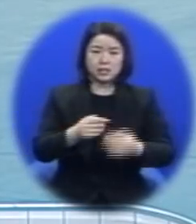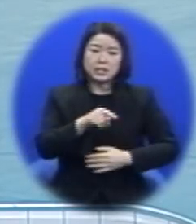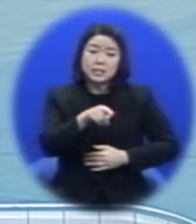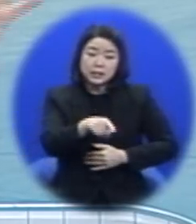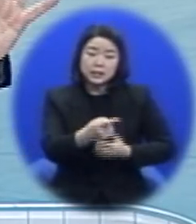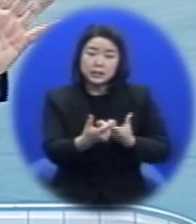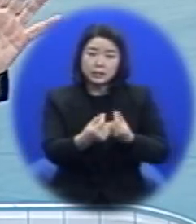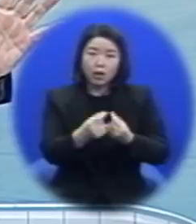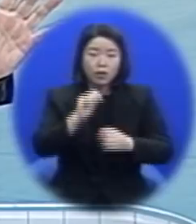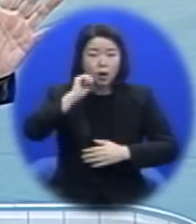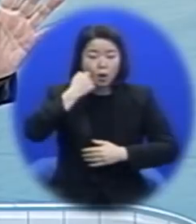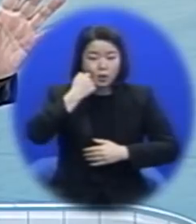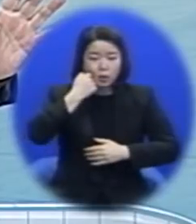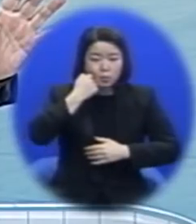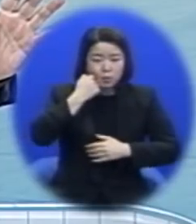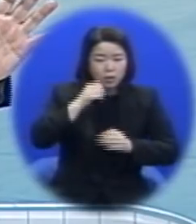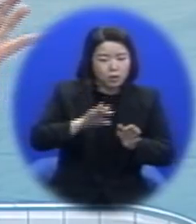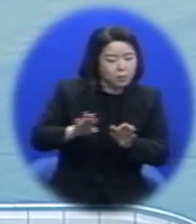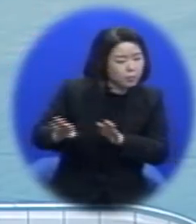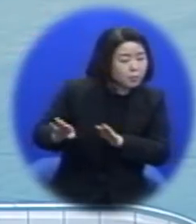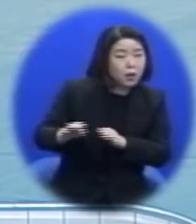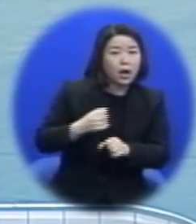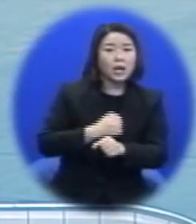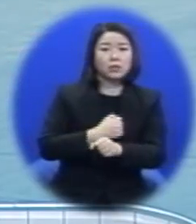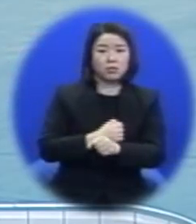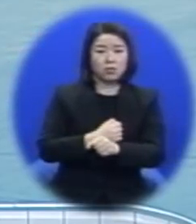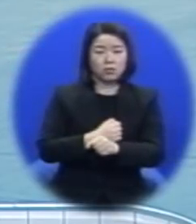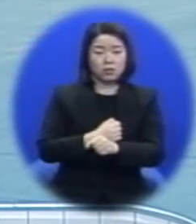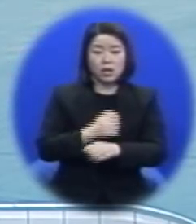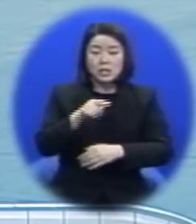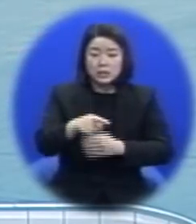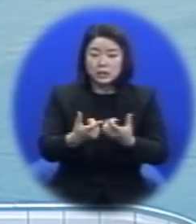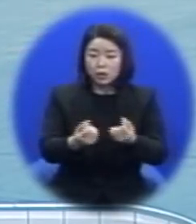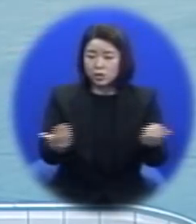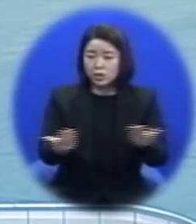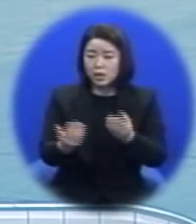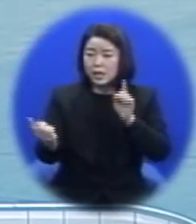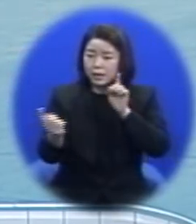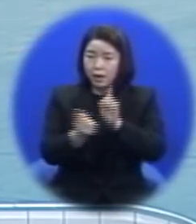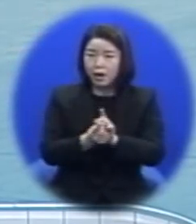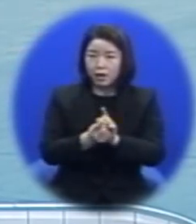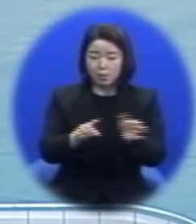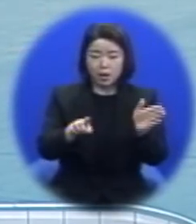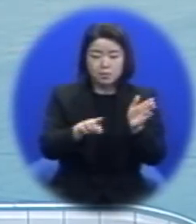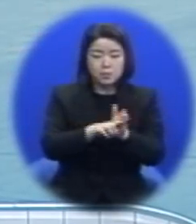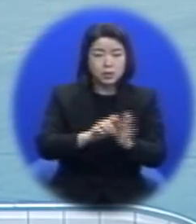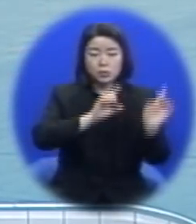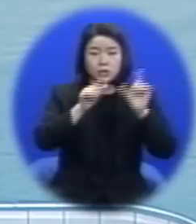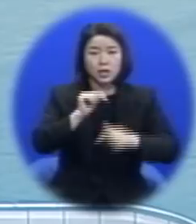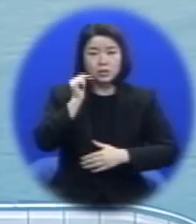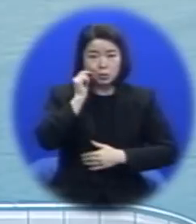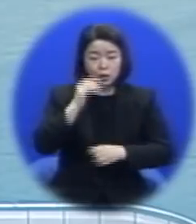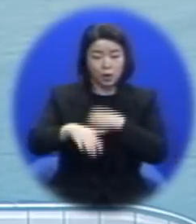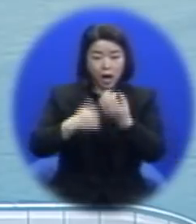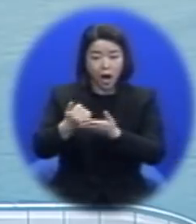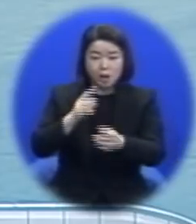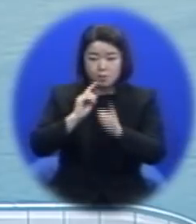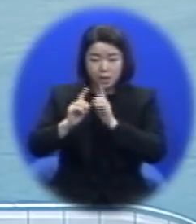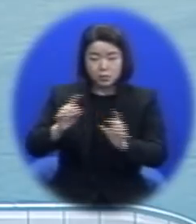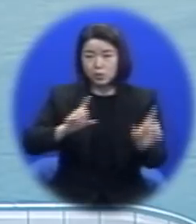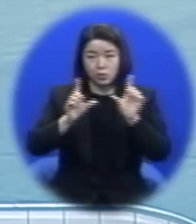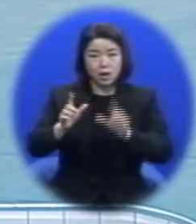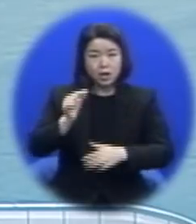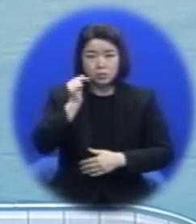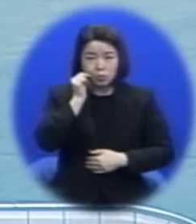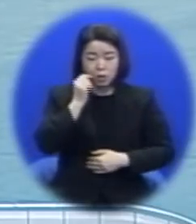어려움을 회피하는 것입니다. 그런 일을 당할까 봐 믿음으로 살지 못하고 하나님 말씀대로 살지 못하고